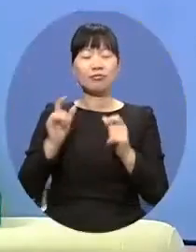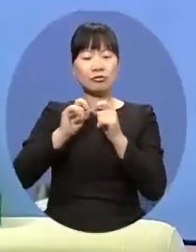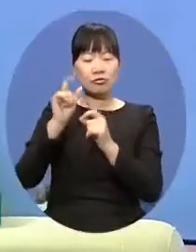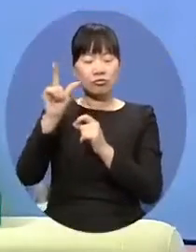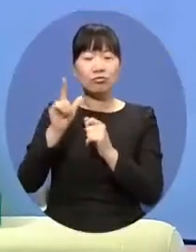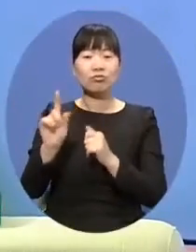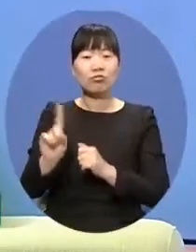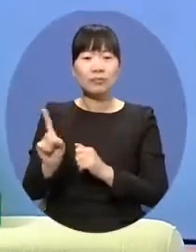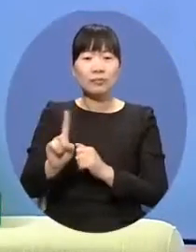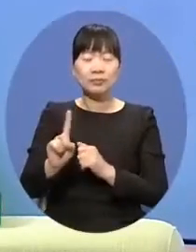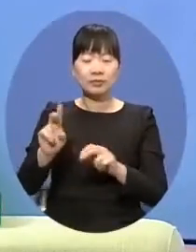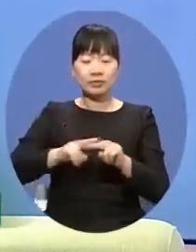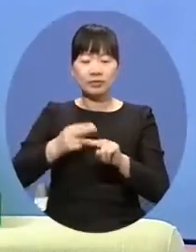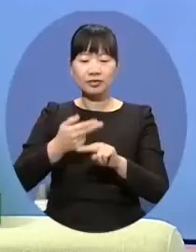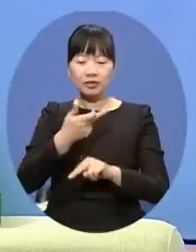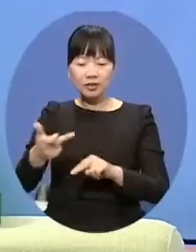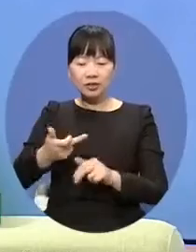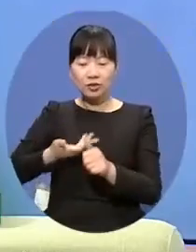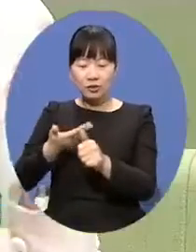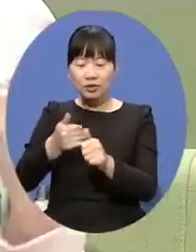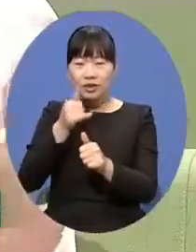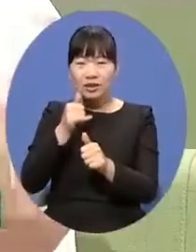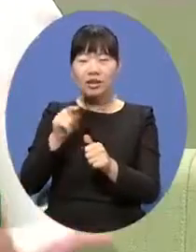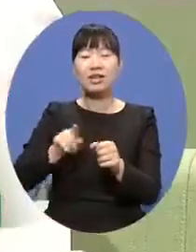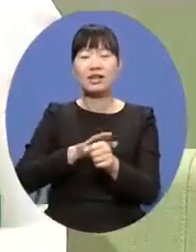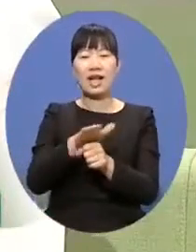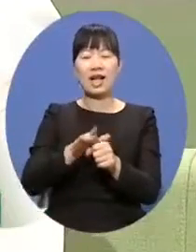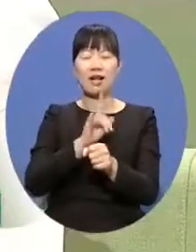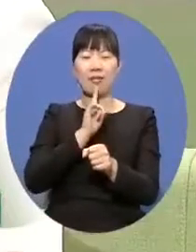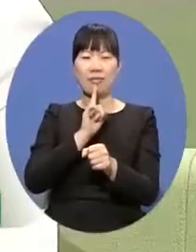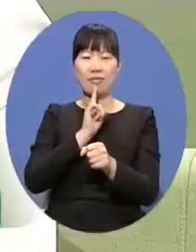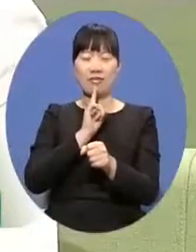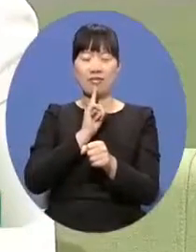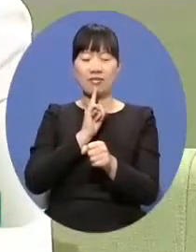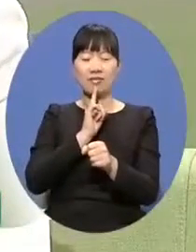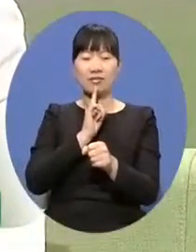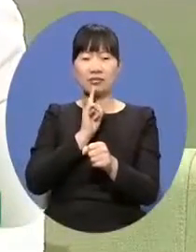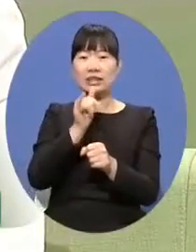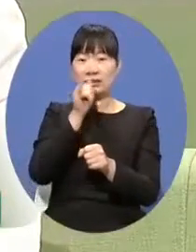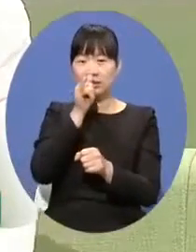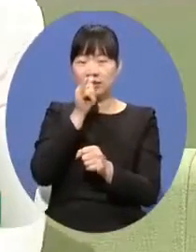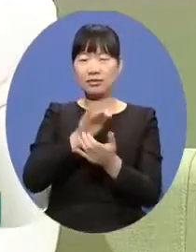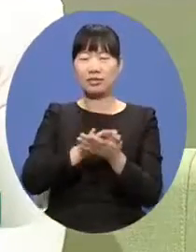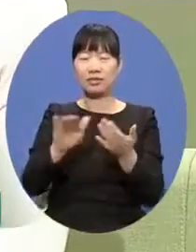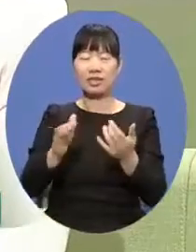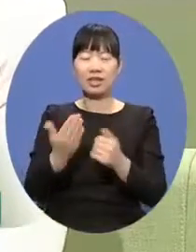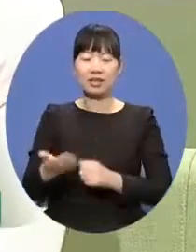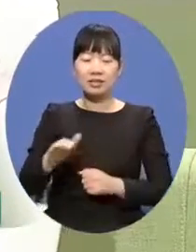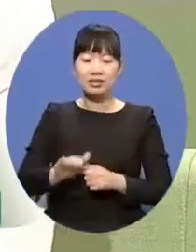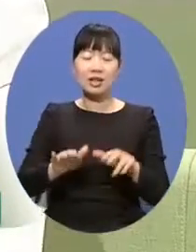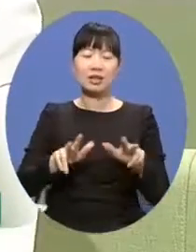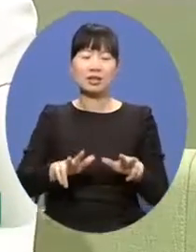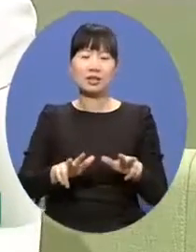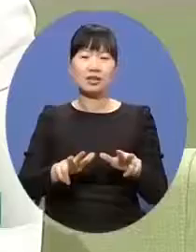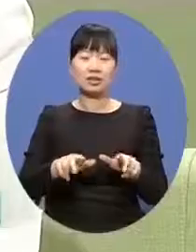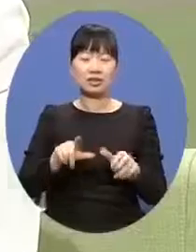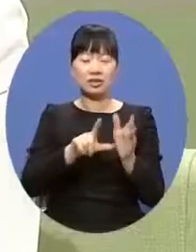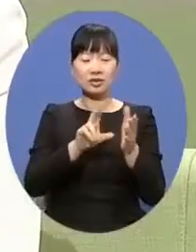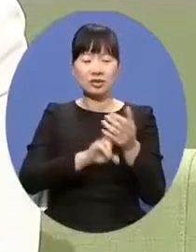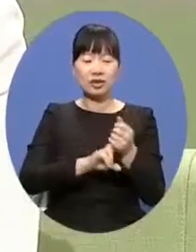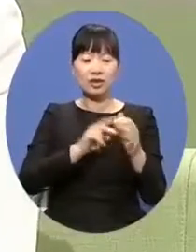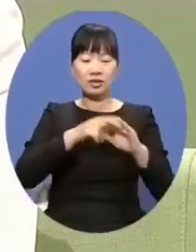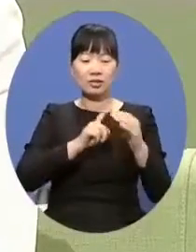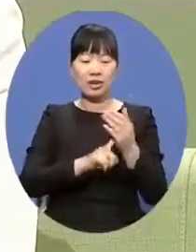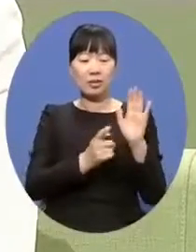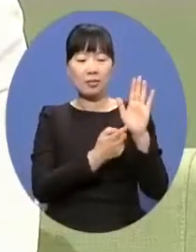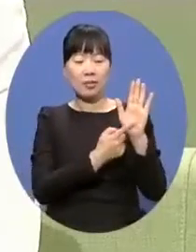대부분들이 선물 커다란 거 준 걸, 아, 이 사랑이야, 라고 이야기하는 경우가 있거든요. 네. 그런데 사실은요, 그 숨겨진